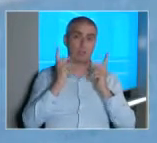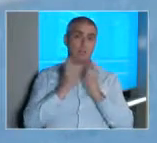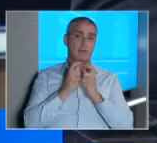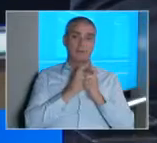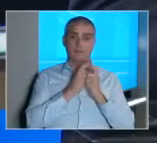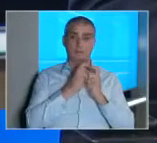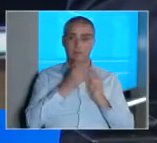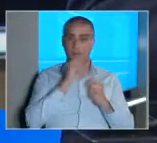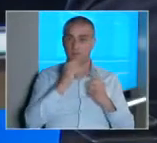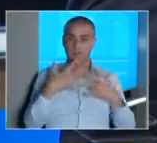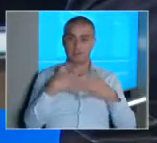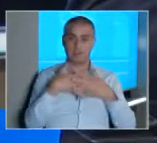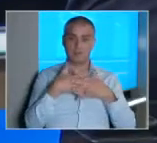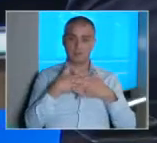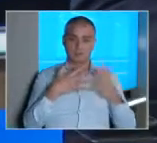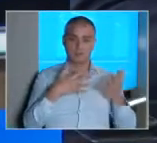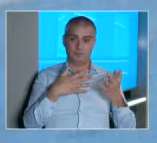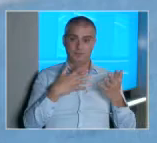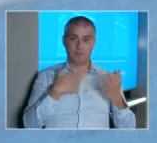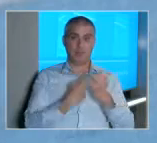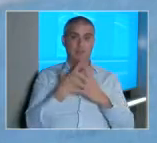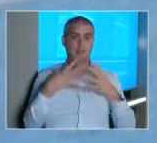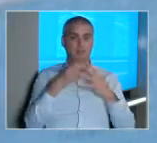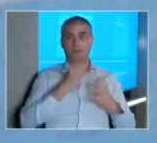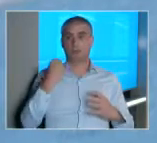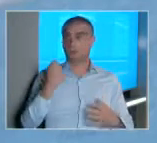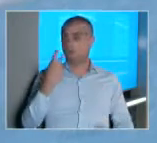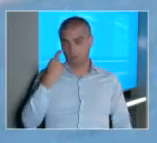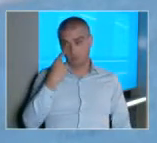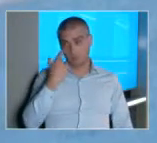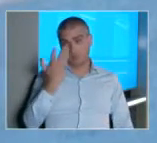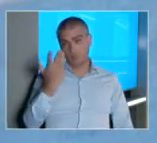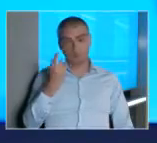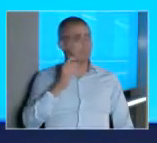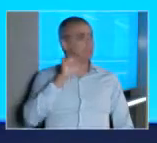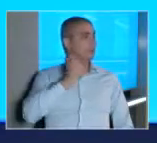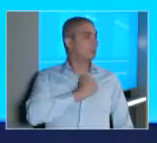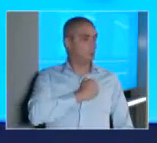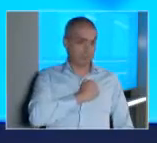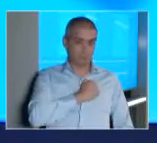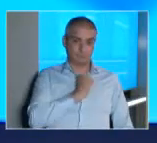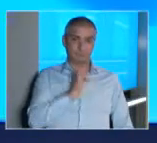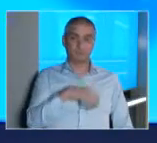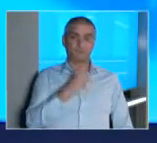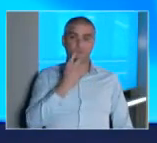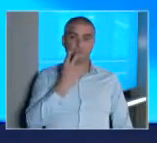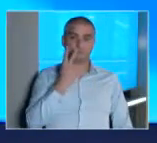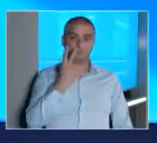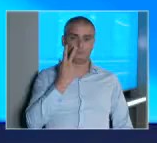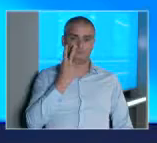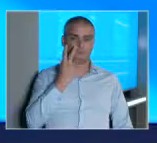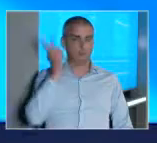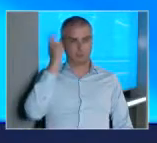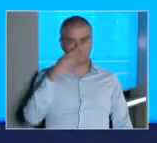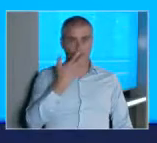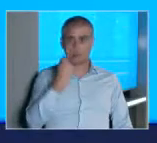מפלגות. אבל הוא מדבר דווקא על איחוד, עם להקים איזה גוש ימין. אתה יודע, נראה, נראה. לציונות הדתית יש שתי